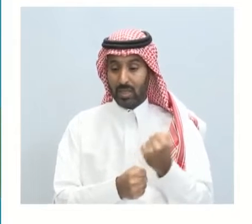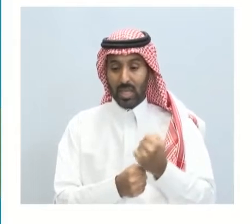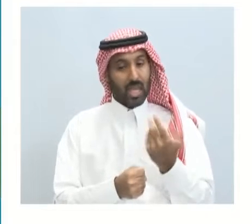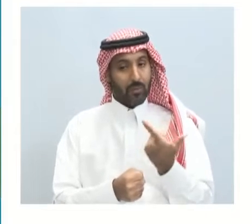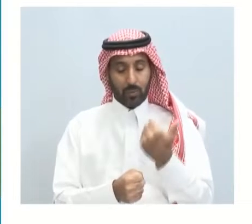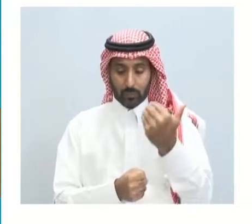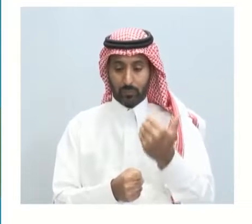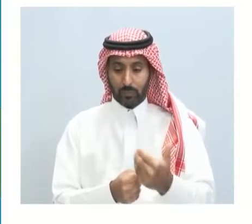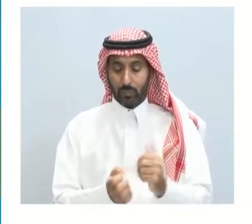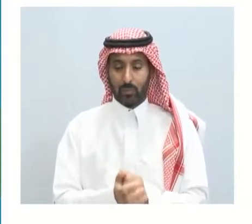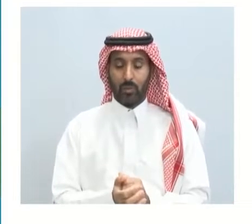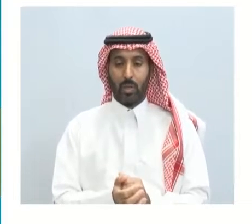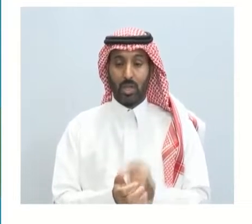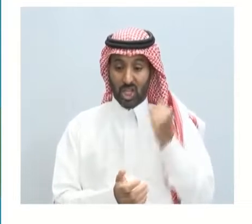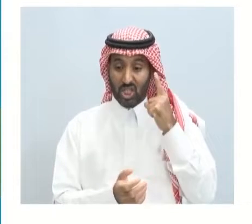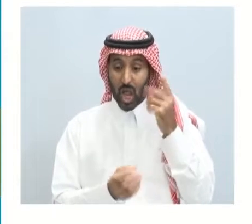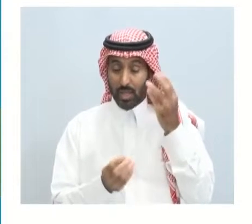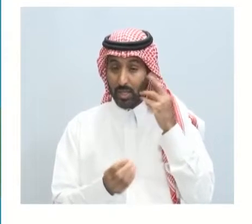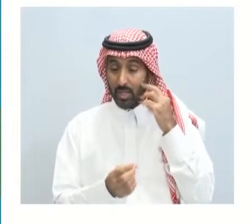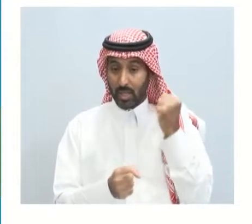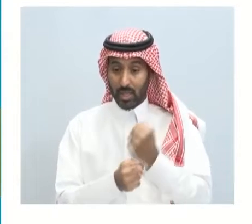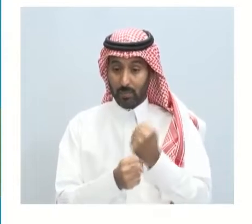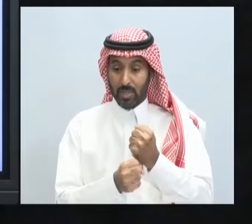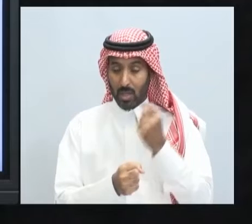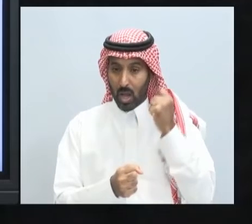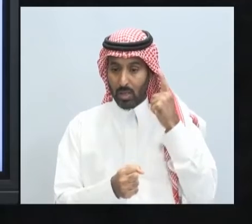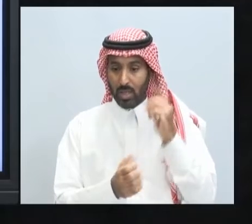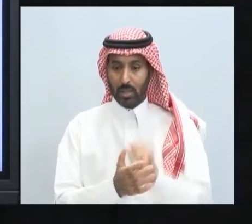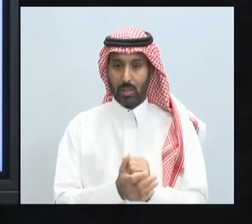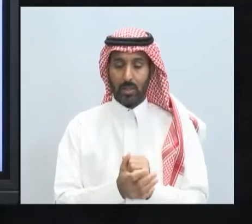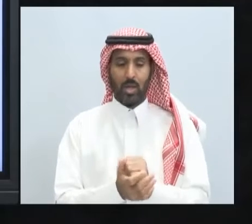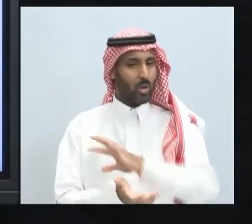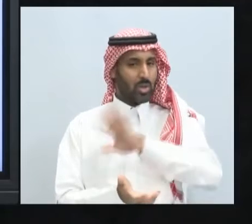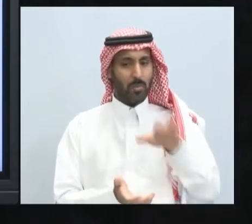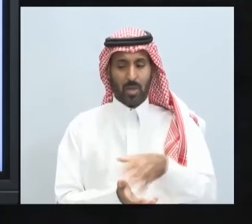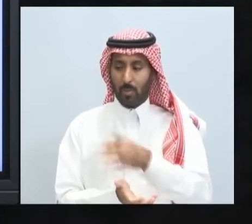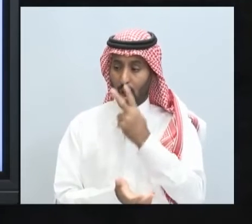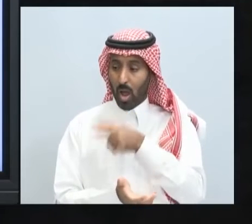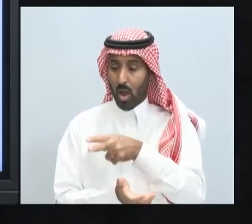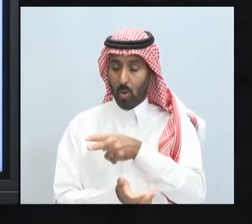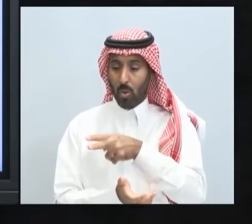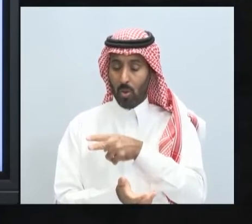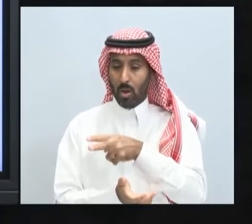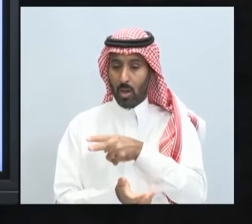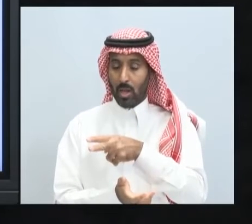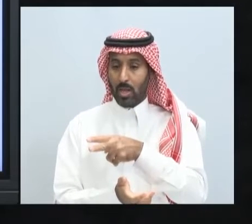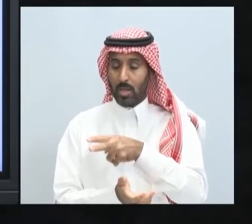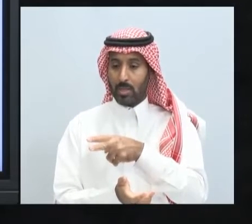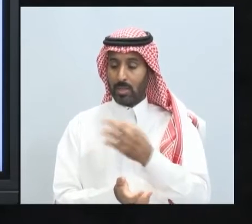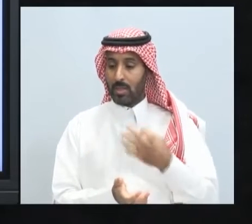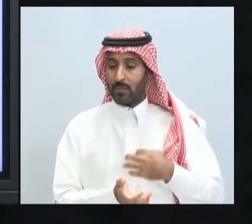اتبعتم في تنفيذ هذا النشاط جميع ما حولنا يستخدم او نستخدم